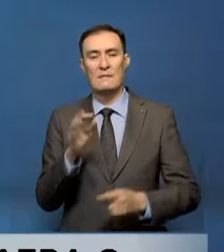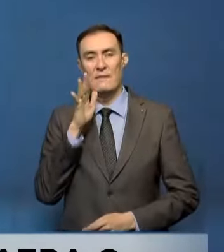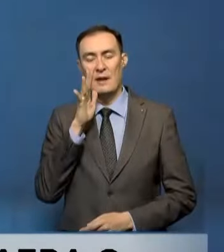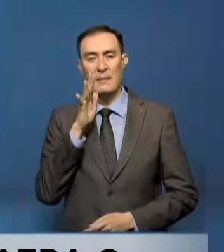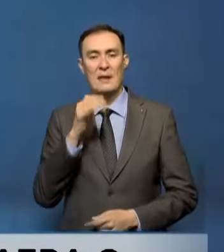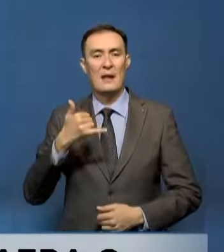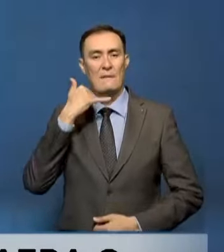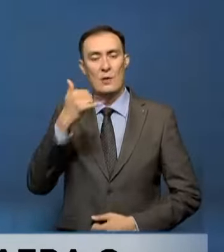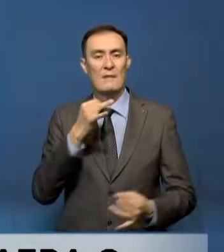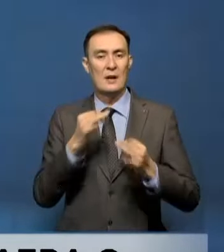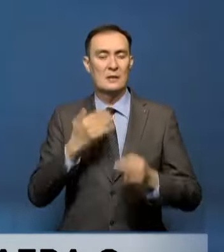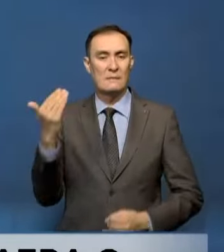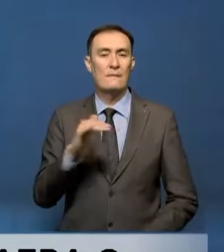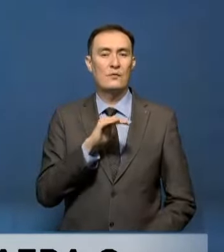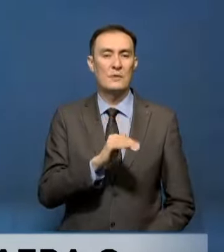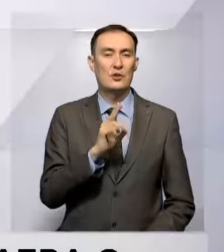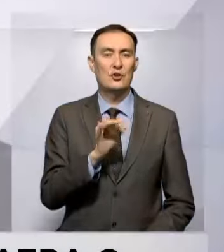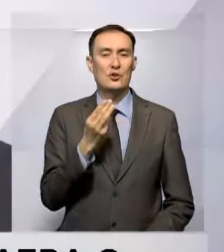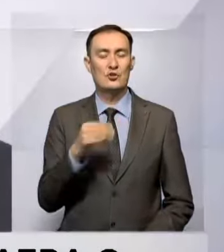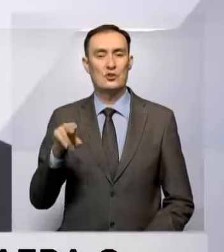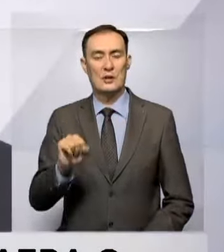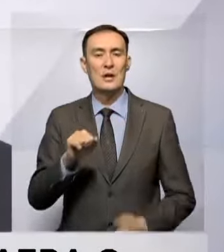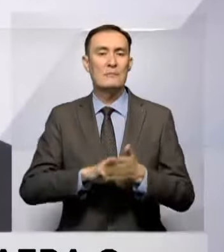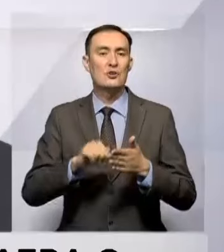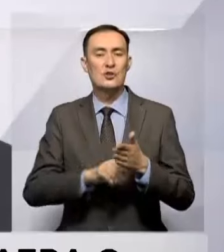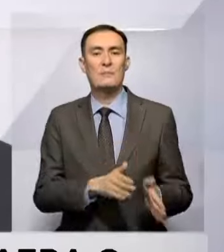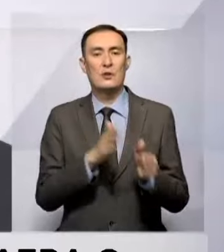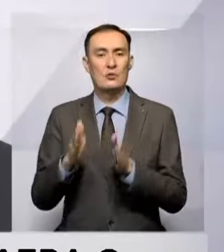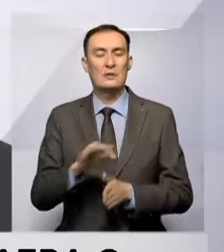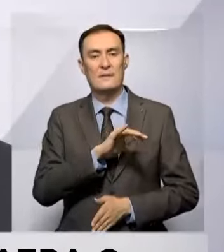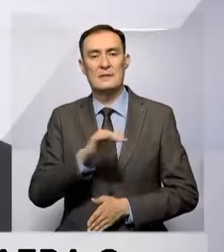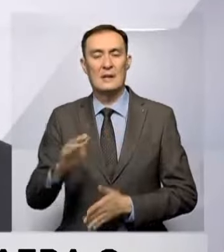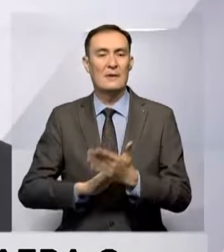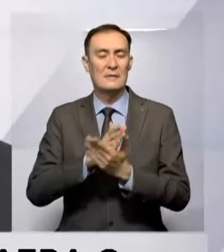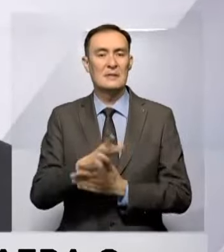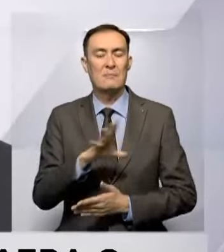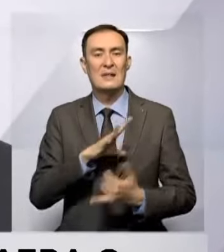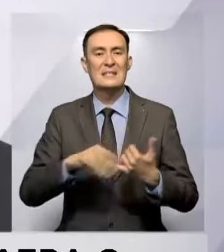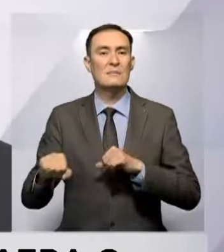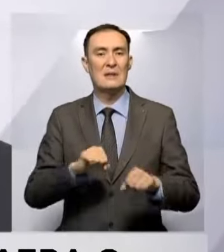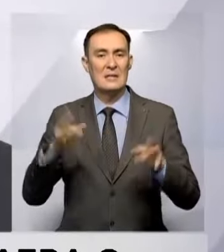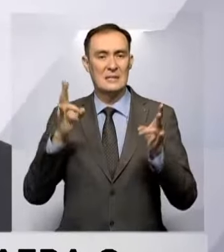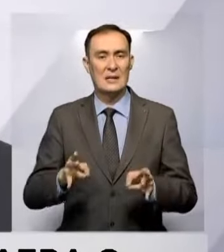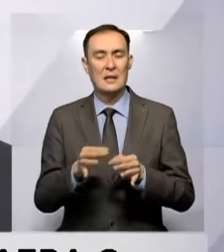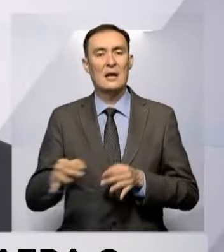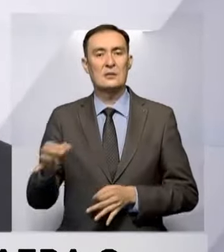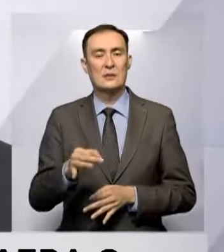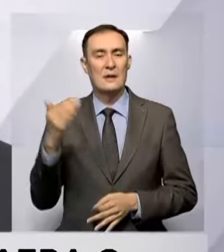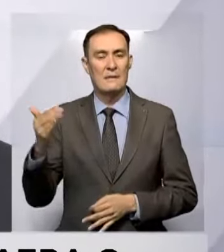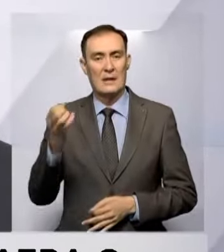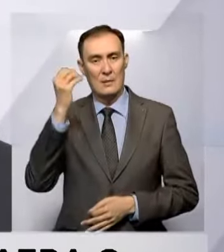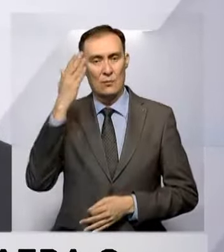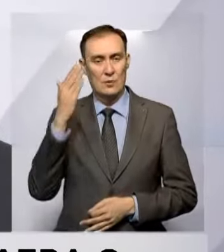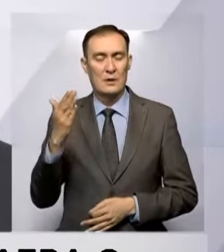время телефонного разговора с Фумио Кишидой. Причиной переноса официального визита стало землетрясение на островном